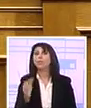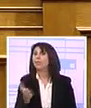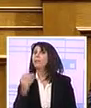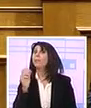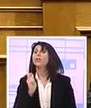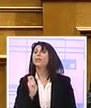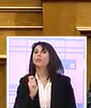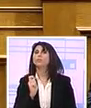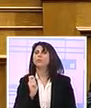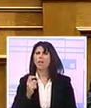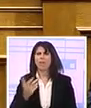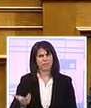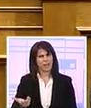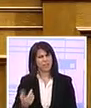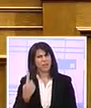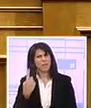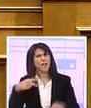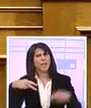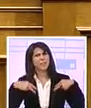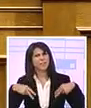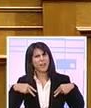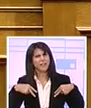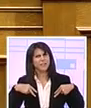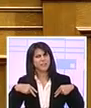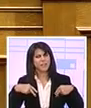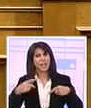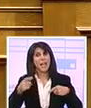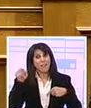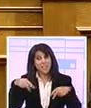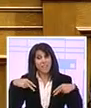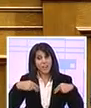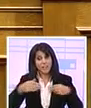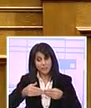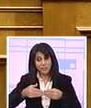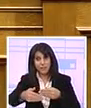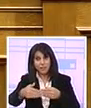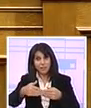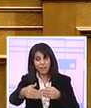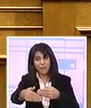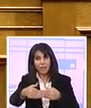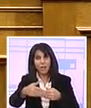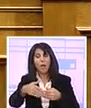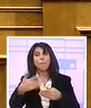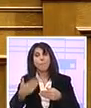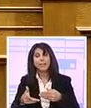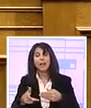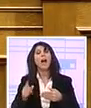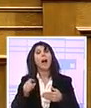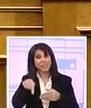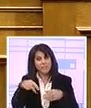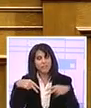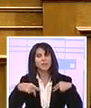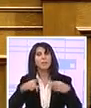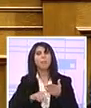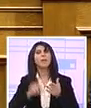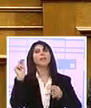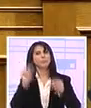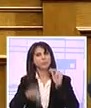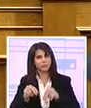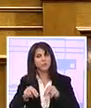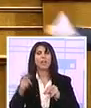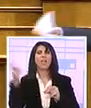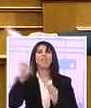μια κυβέρνηση η οποία μάλιστα σε σύντομο χρονικό διάστημα θα κληθεί να ψηφίσει τη δανειακή σύμβαση, αυτό